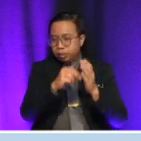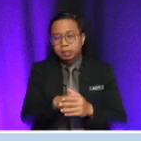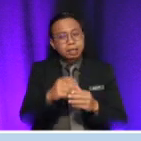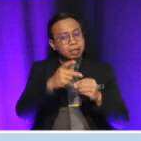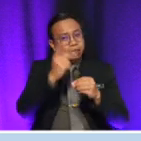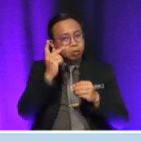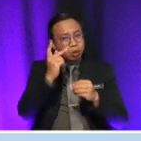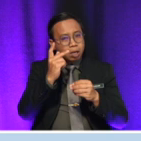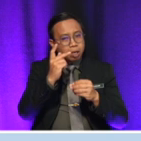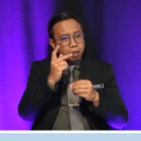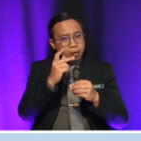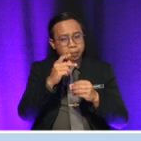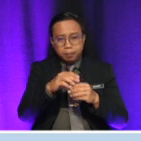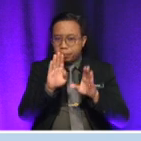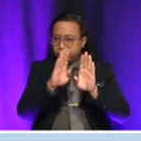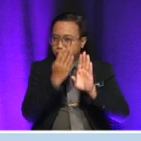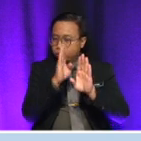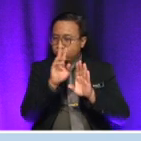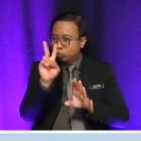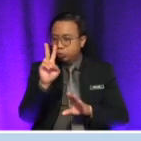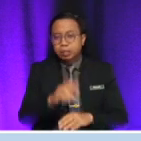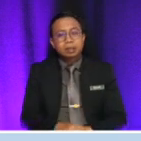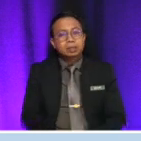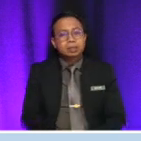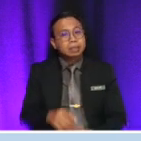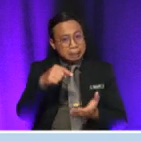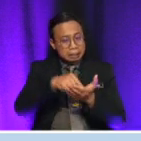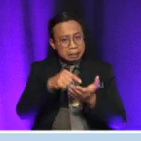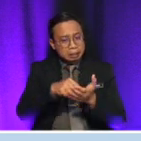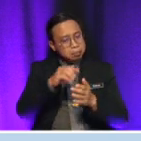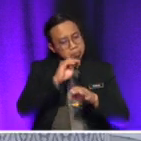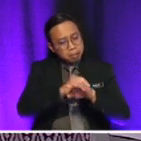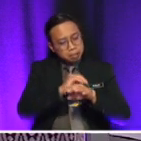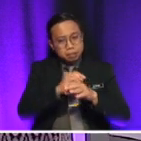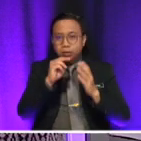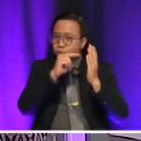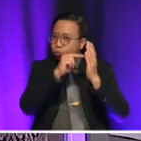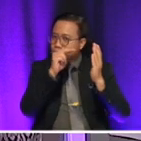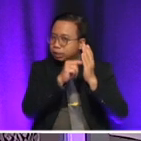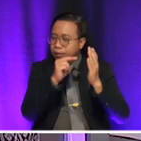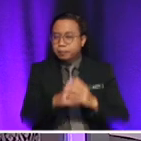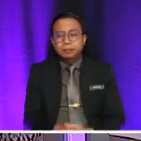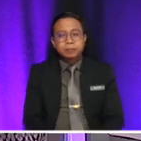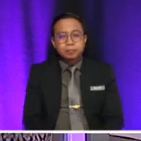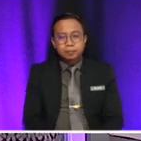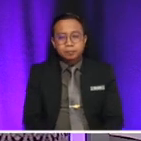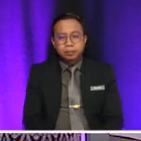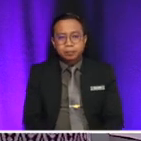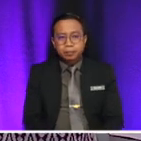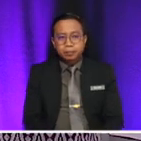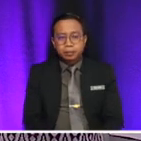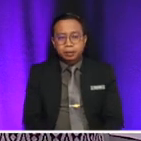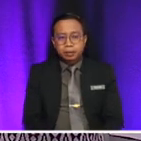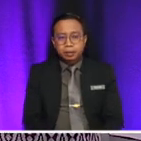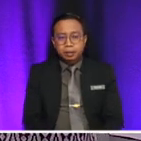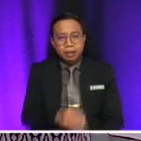yang kedua pintu yang seterusnya inilah keadaan situasi dibalik mengundi ya dari dulu sampai sekarang oke dan